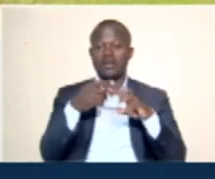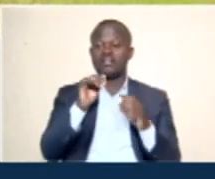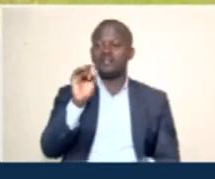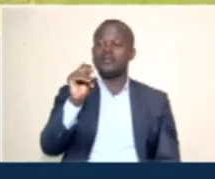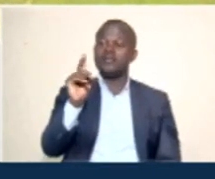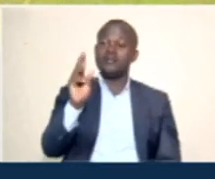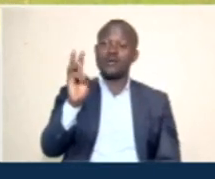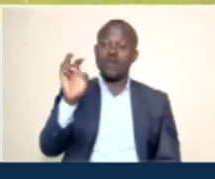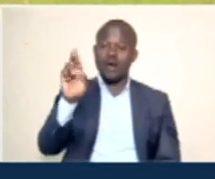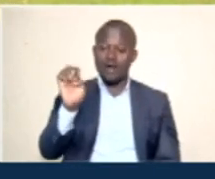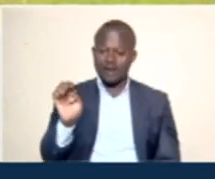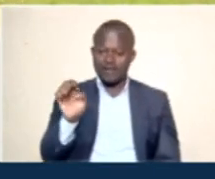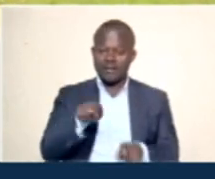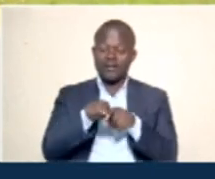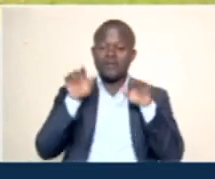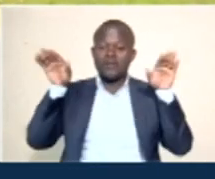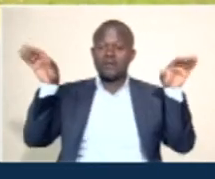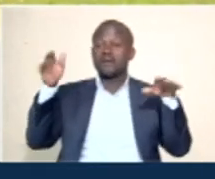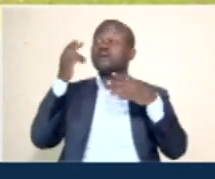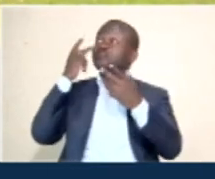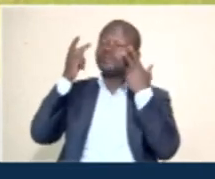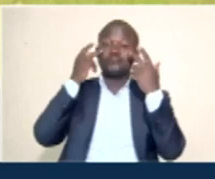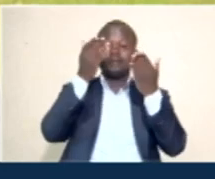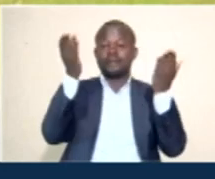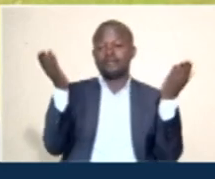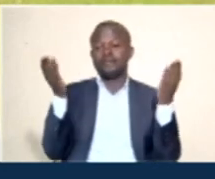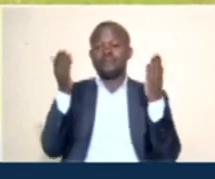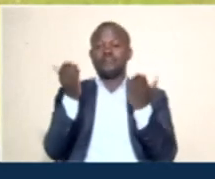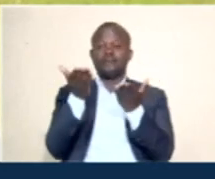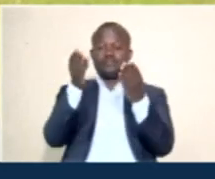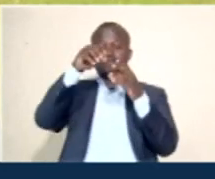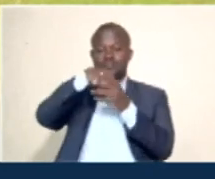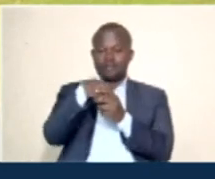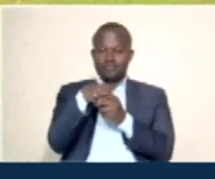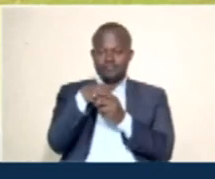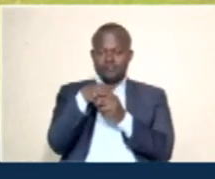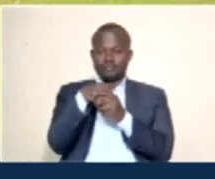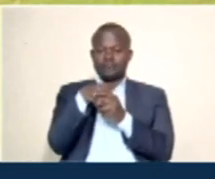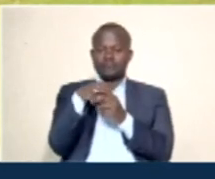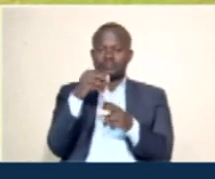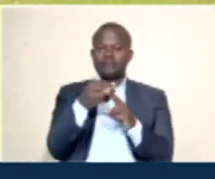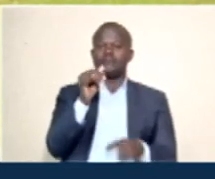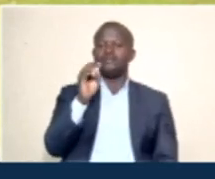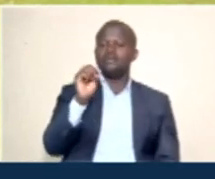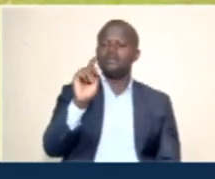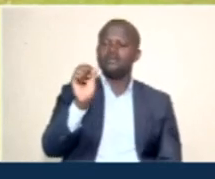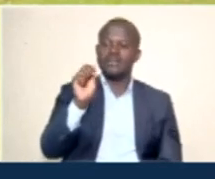izingizi ziguruka zimeze nk’uko zo muri utu duce zigenda zibonekamo. Muri ibi bishangaho haba hari icyo bita